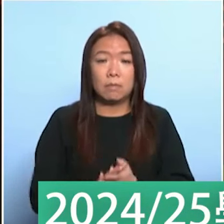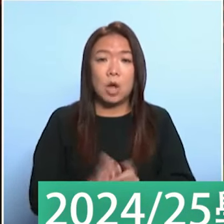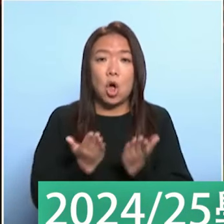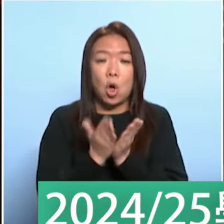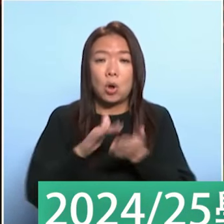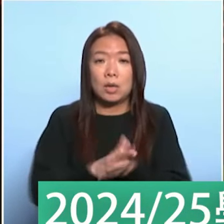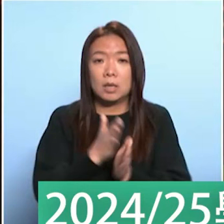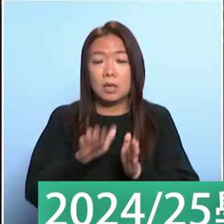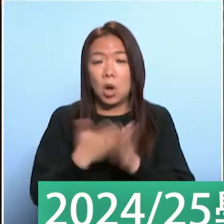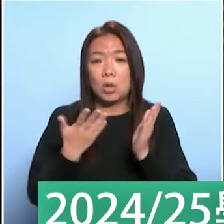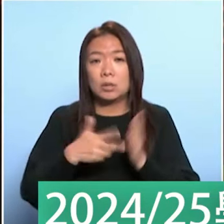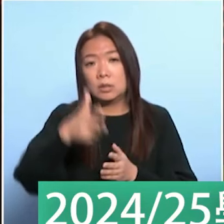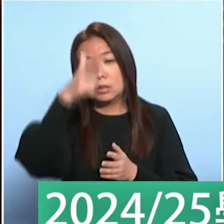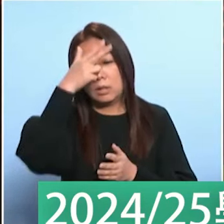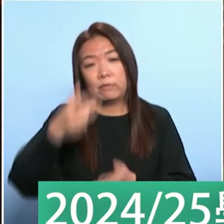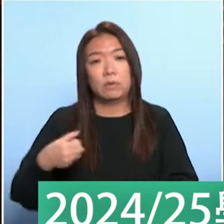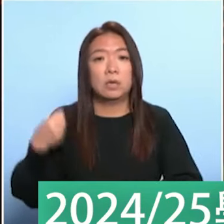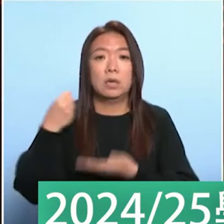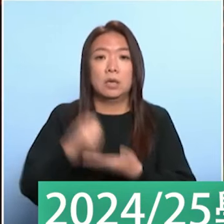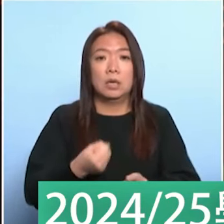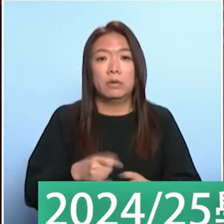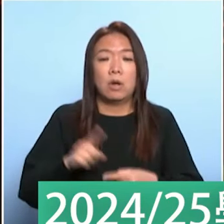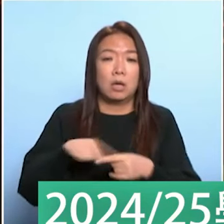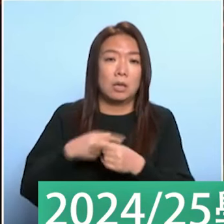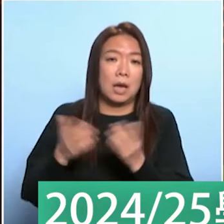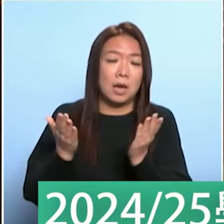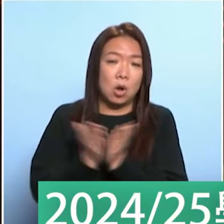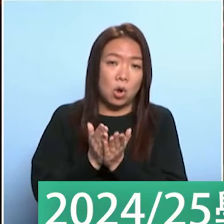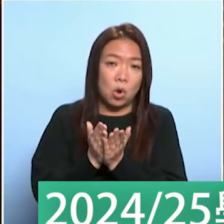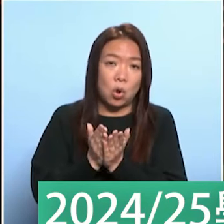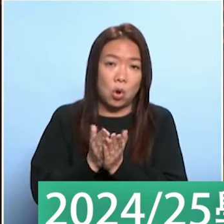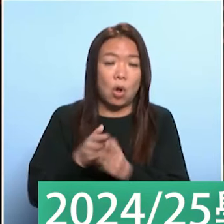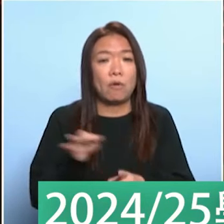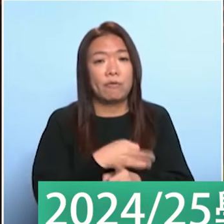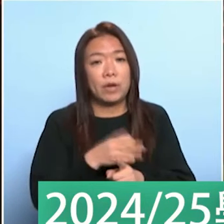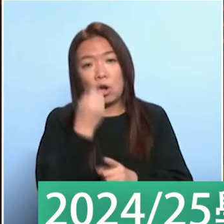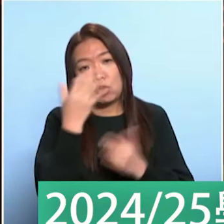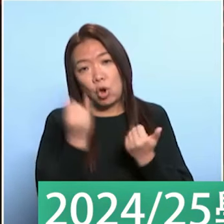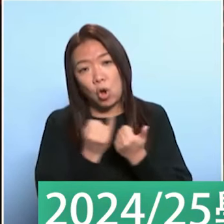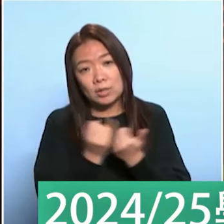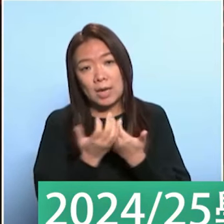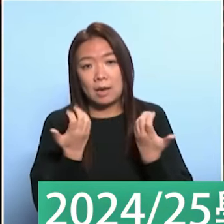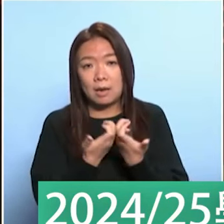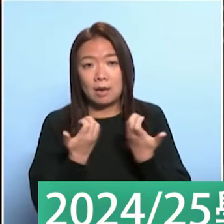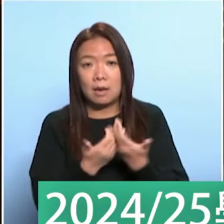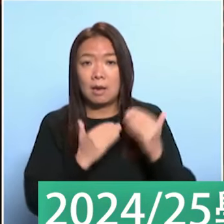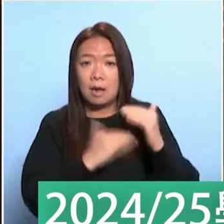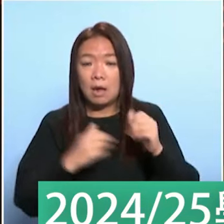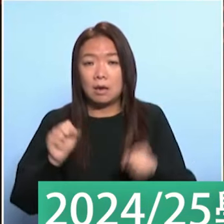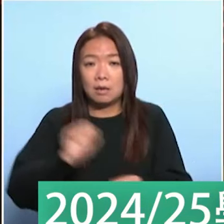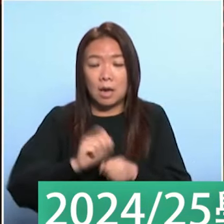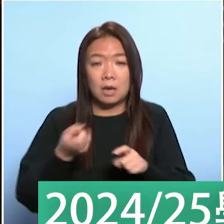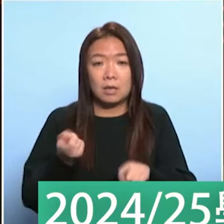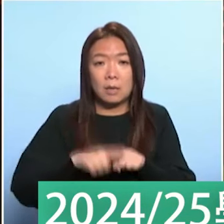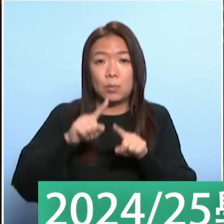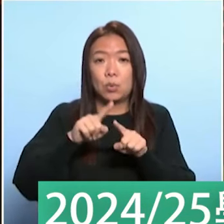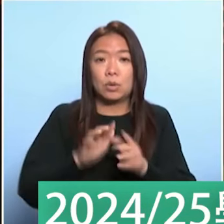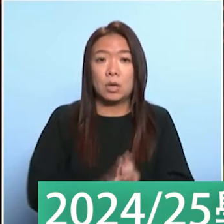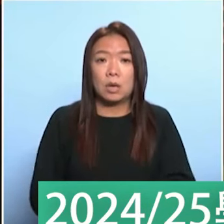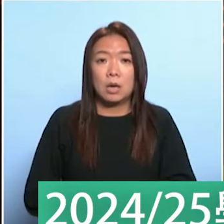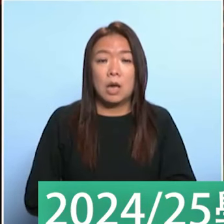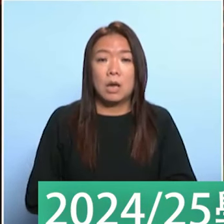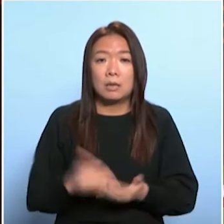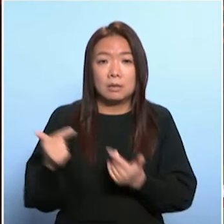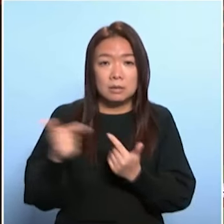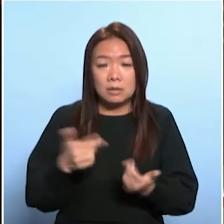學年起，政府資助的專上院校非本地學生限額將會提升一倍，去到